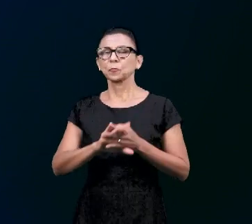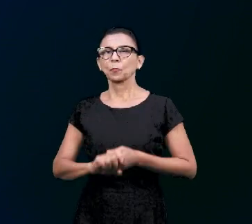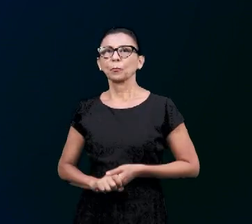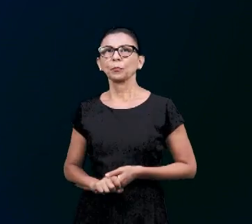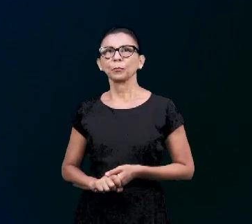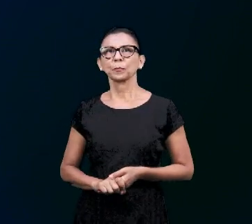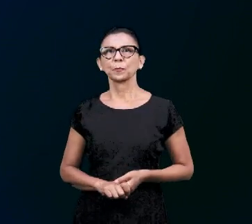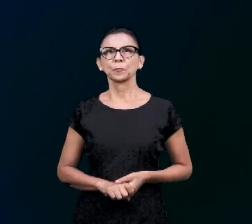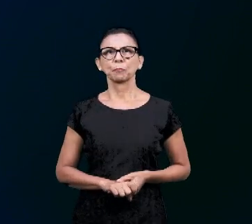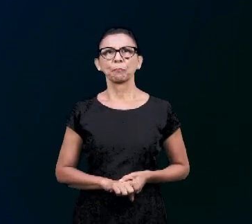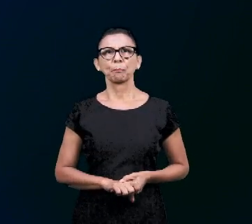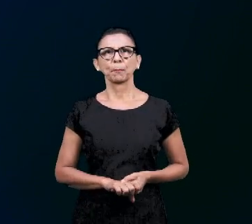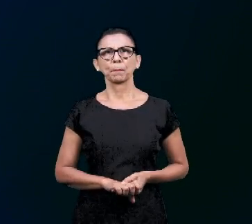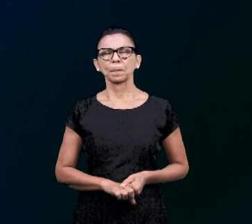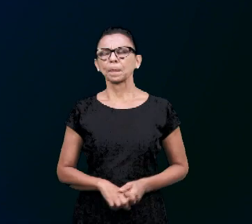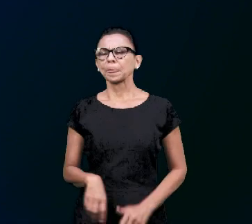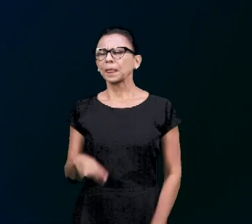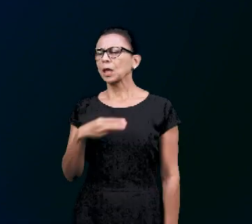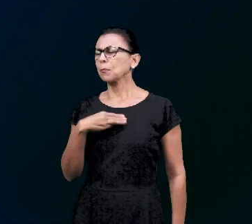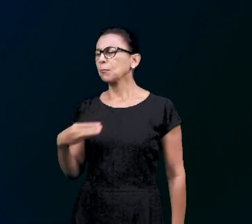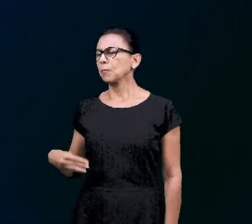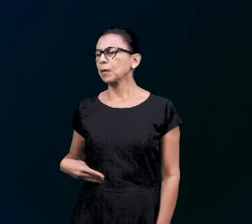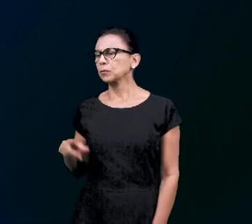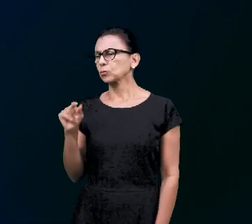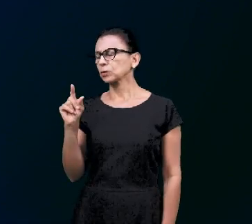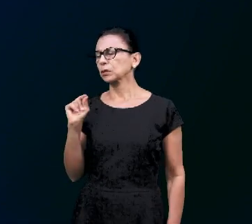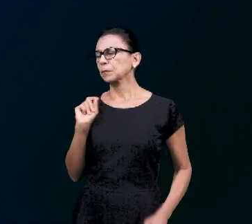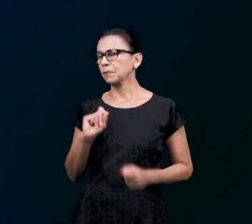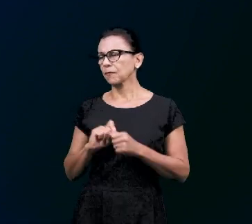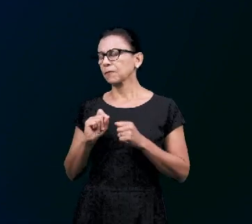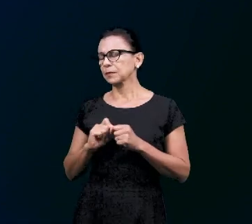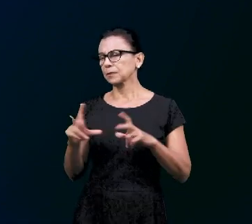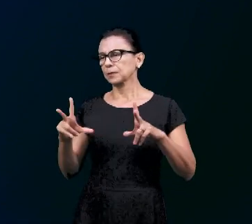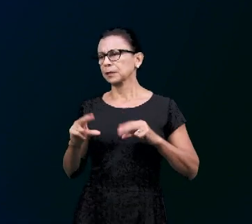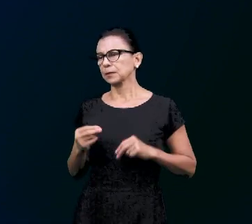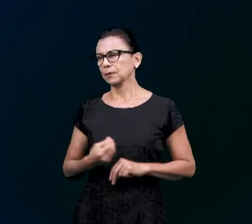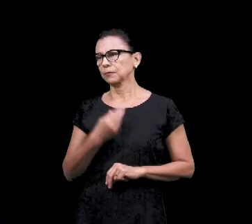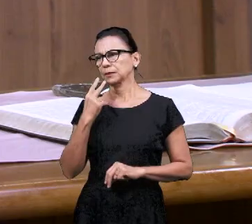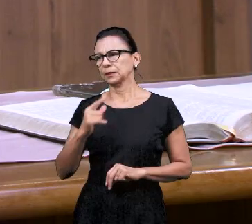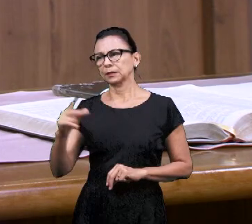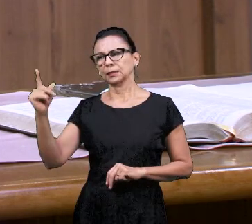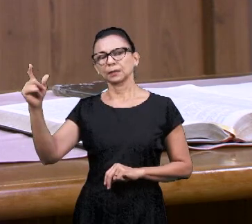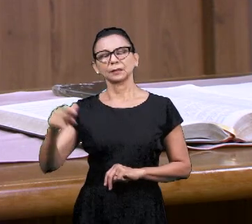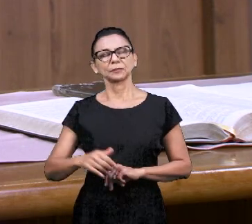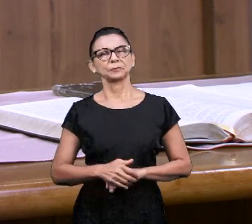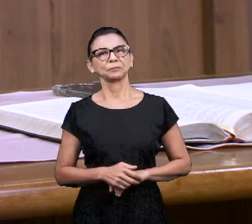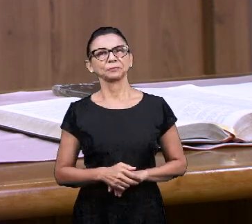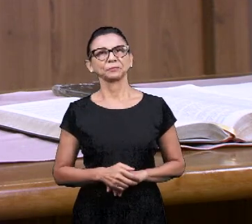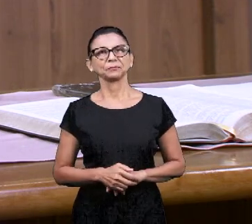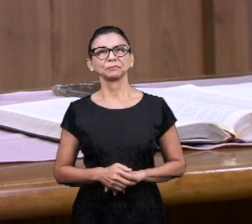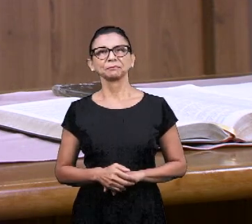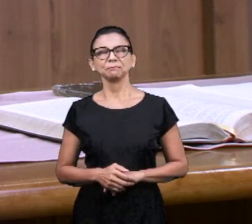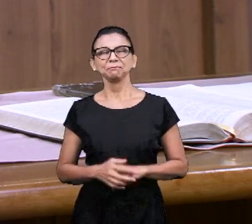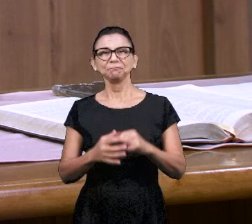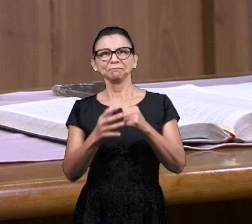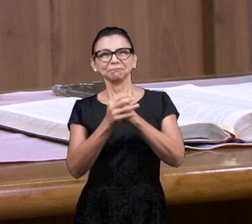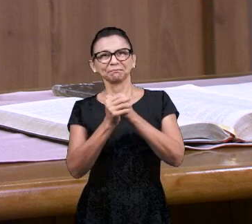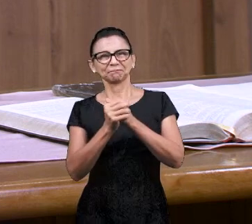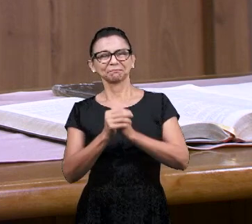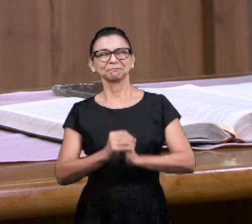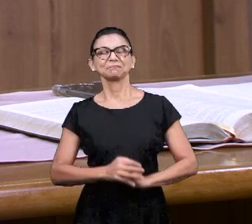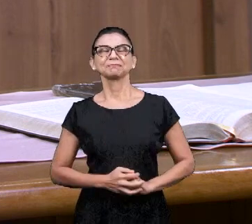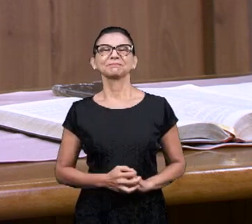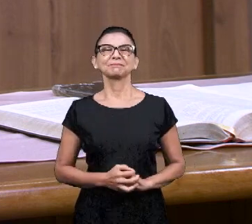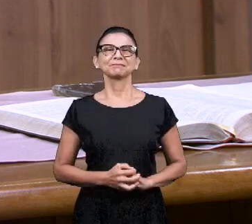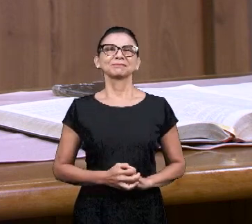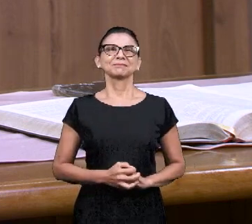été en disant, Maître, que dois-je faire pour hériter la vie éternelle? La paix du Seigneur Jésus. Amen. Gloire à